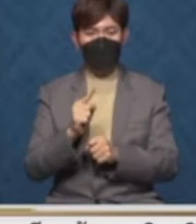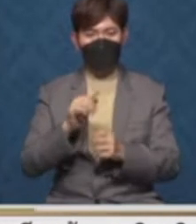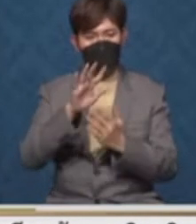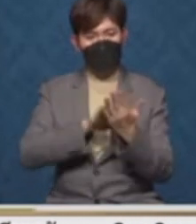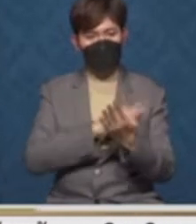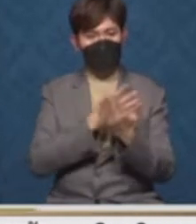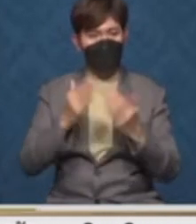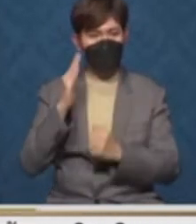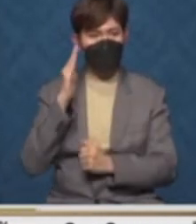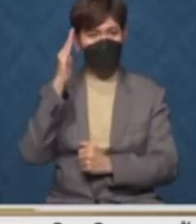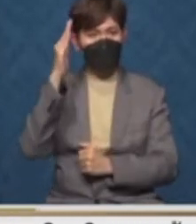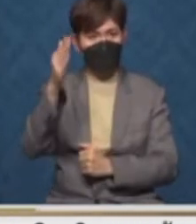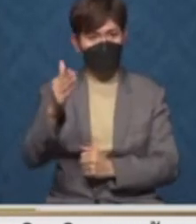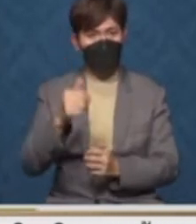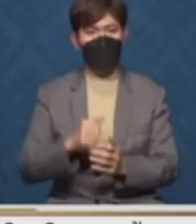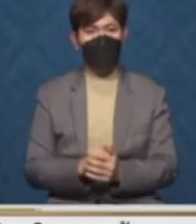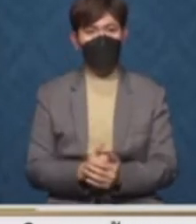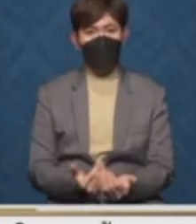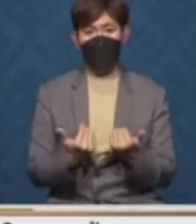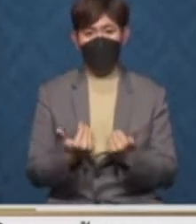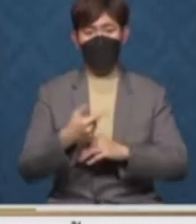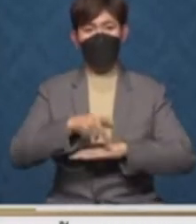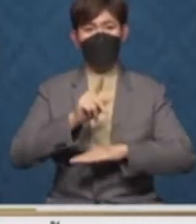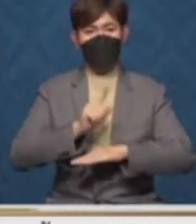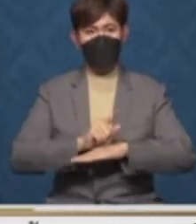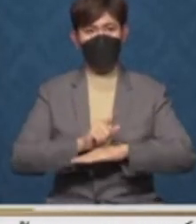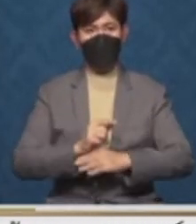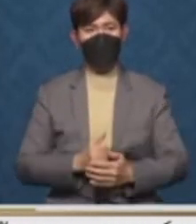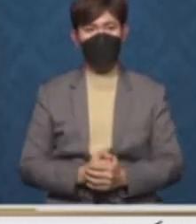าวดังนั้นครับท่านประธานครับ